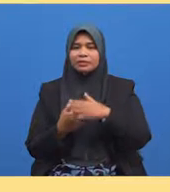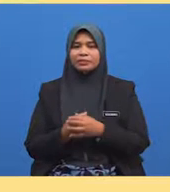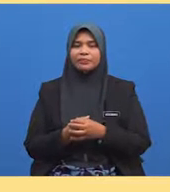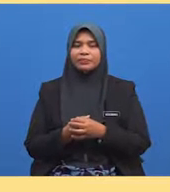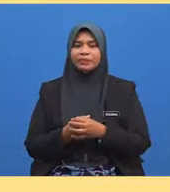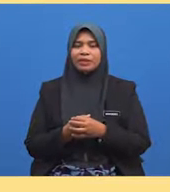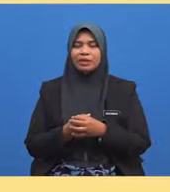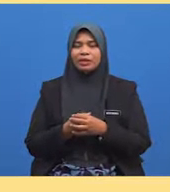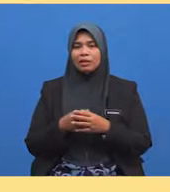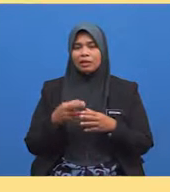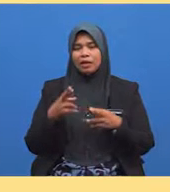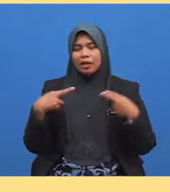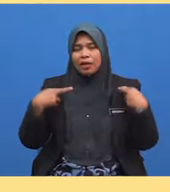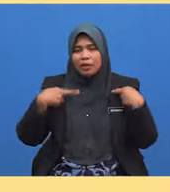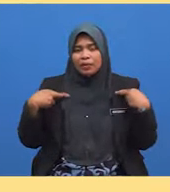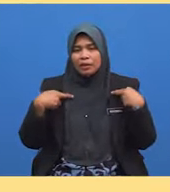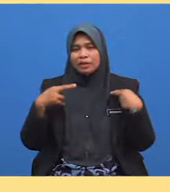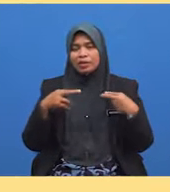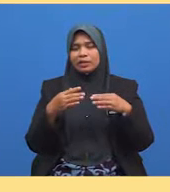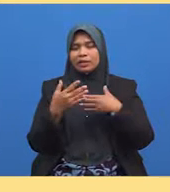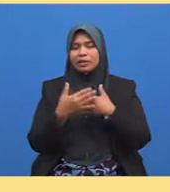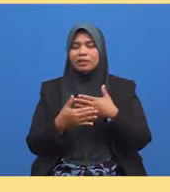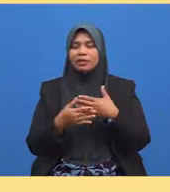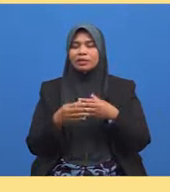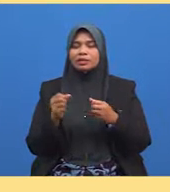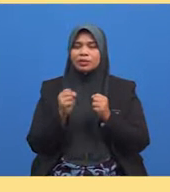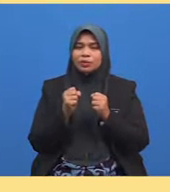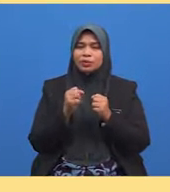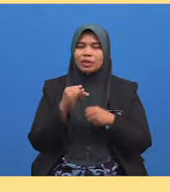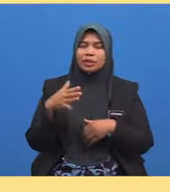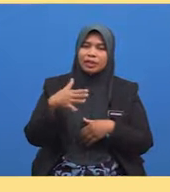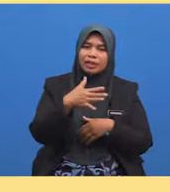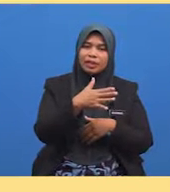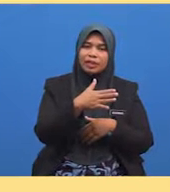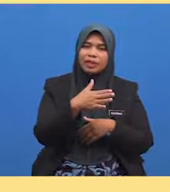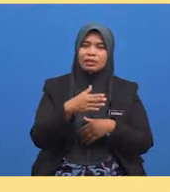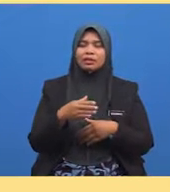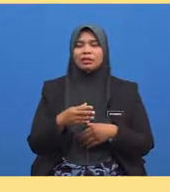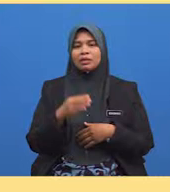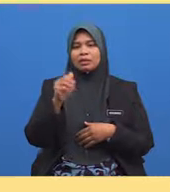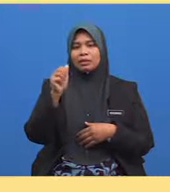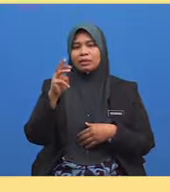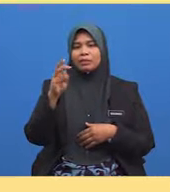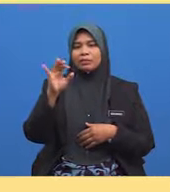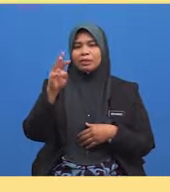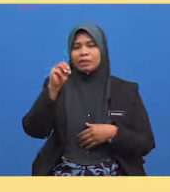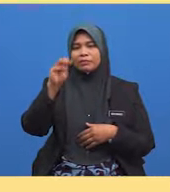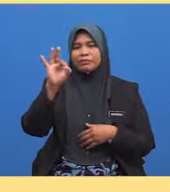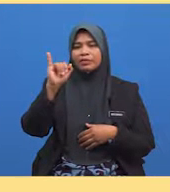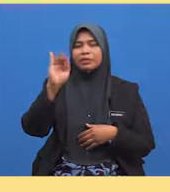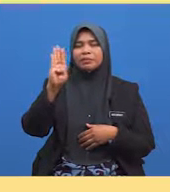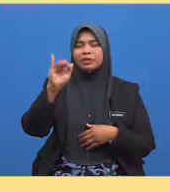homeotherma. Untuk haiwan yang berdarah sejuk merupakan kumpulan ikan, kumpulan